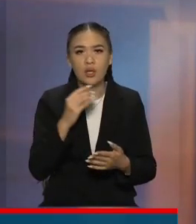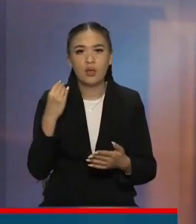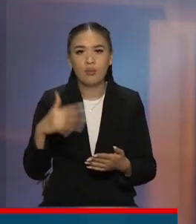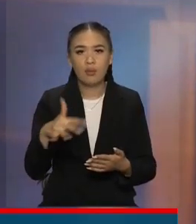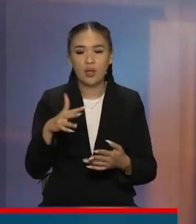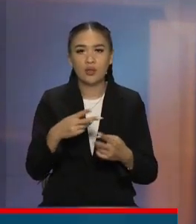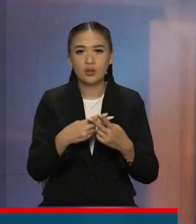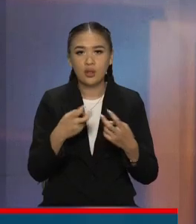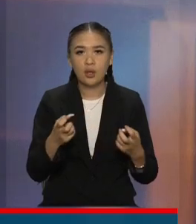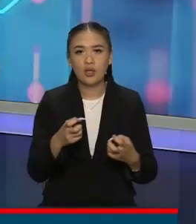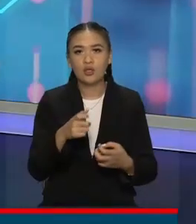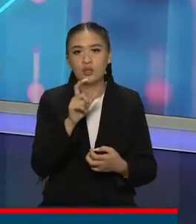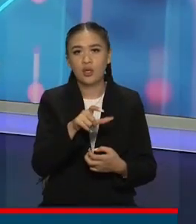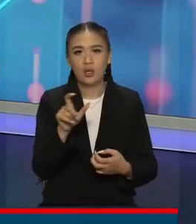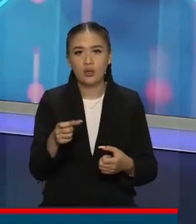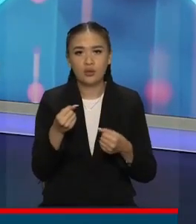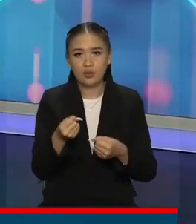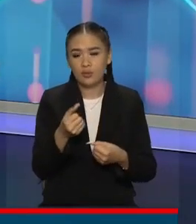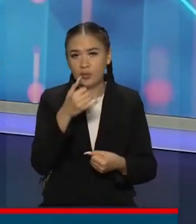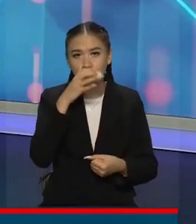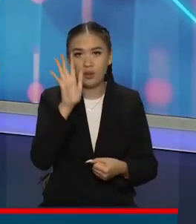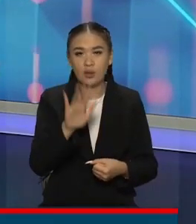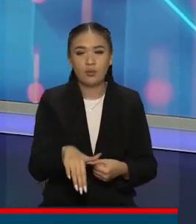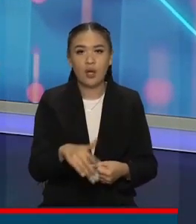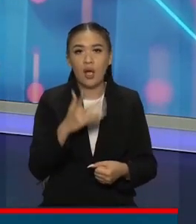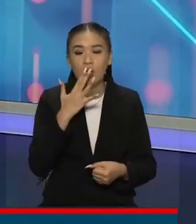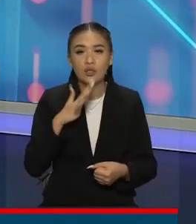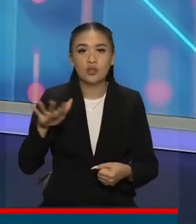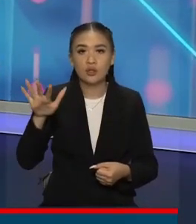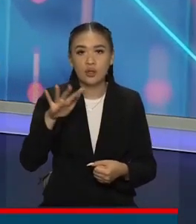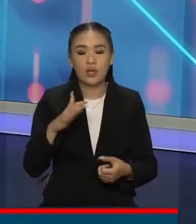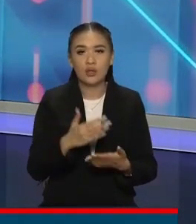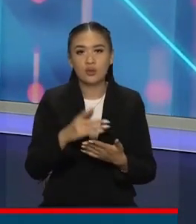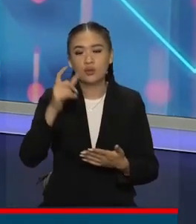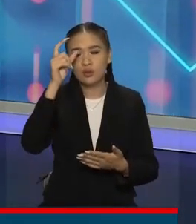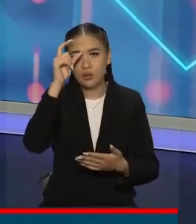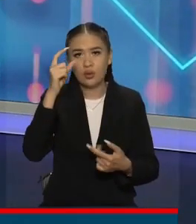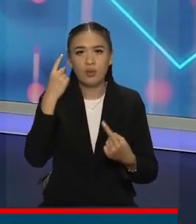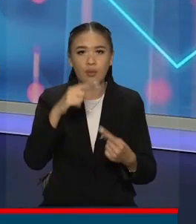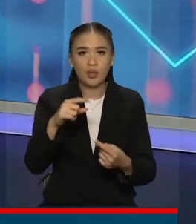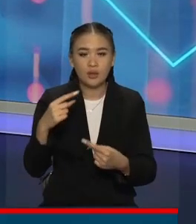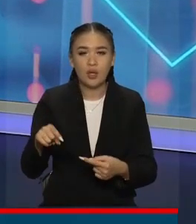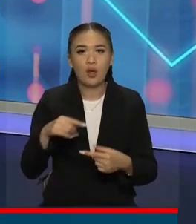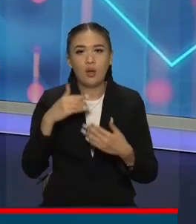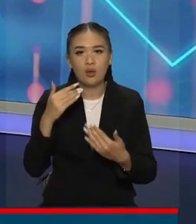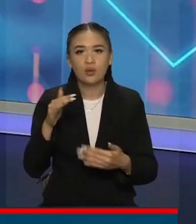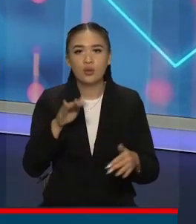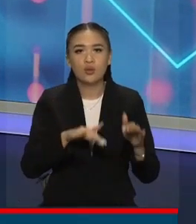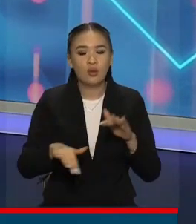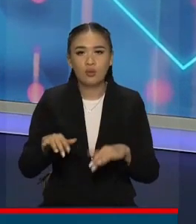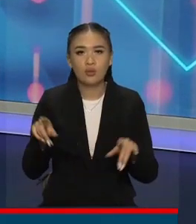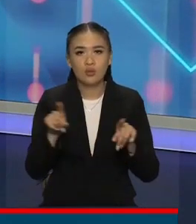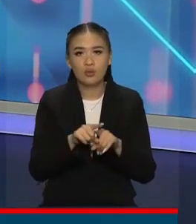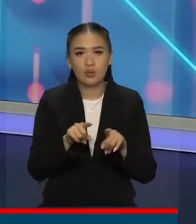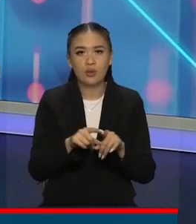жақсы қызметкерлер ұстап тұра алмайды оған енді. Шетелде қалай, бағанағы Түркия болсын, басқа елдерде болсын, ол жерде шомылу маусымының өзі